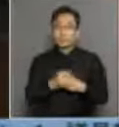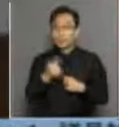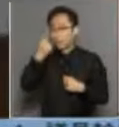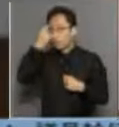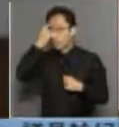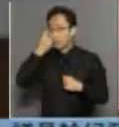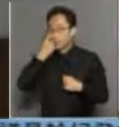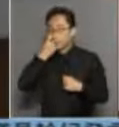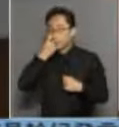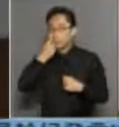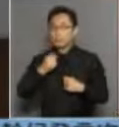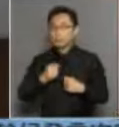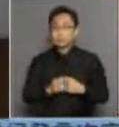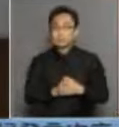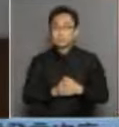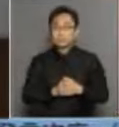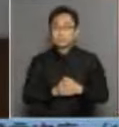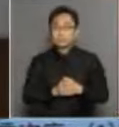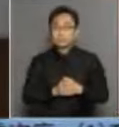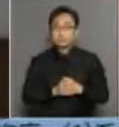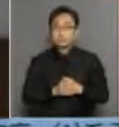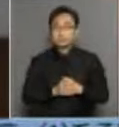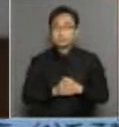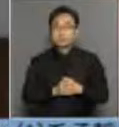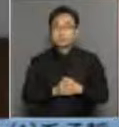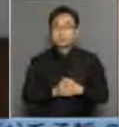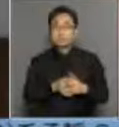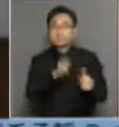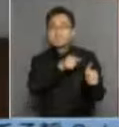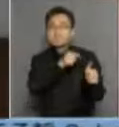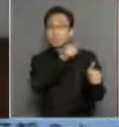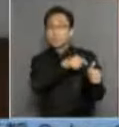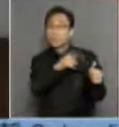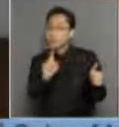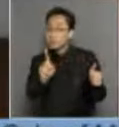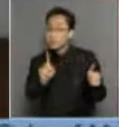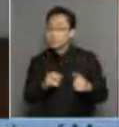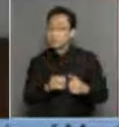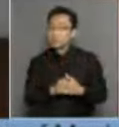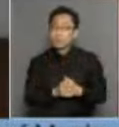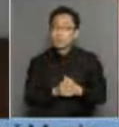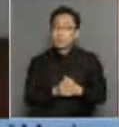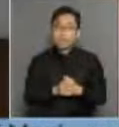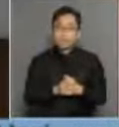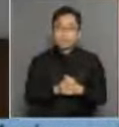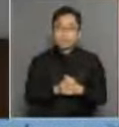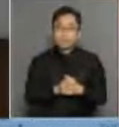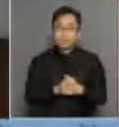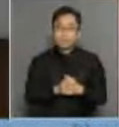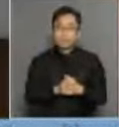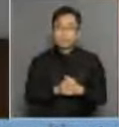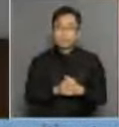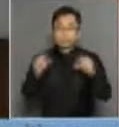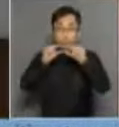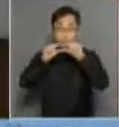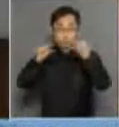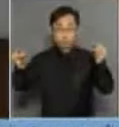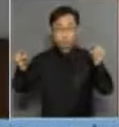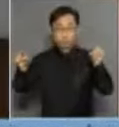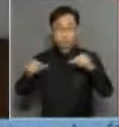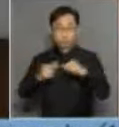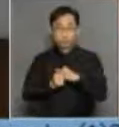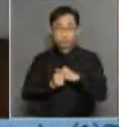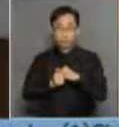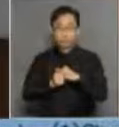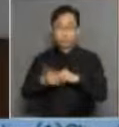英怎樣去批評這個鄭宇華呢？很經典的那句，過去